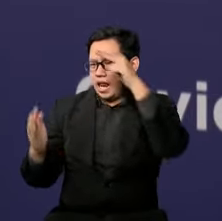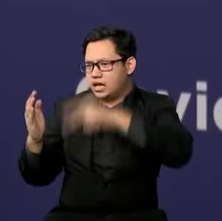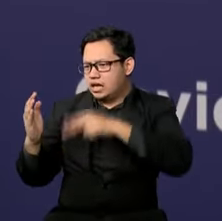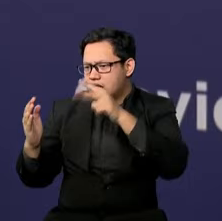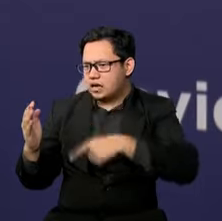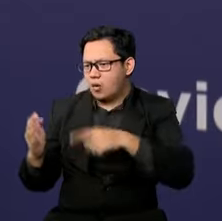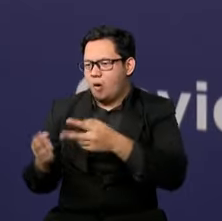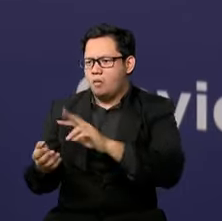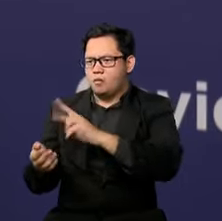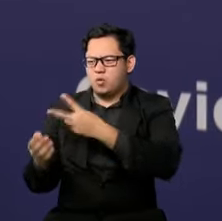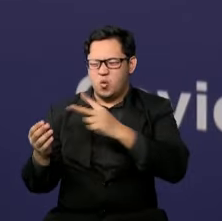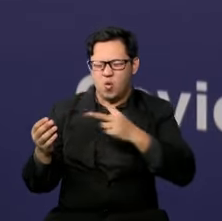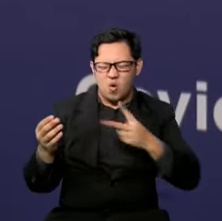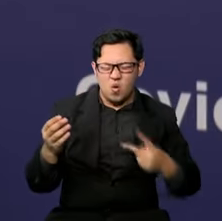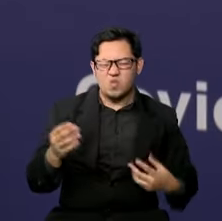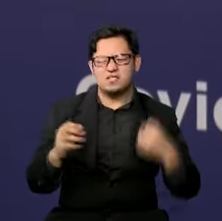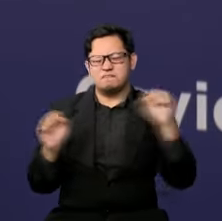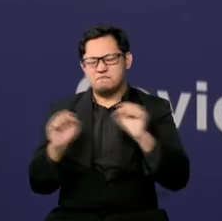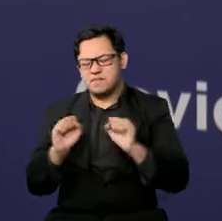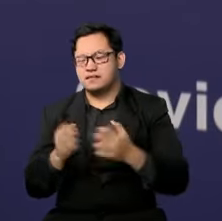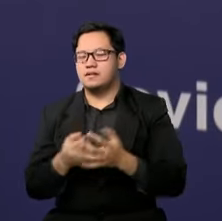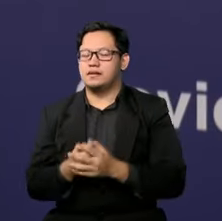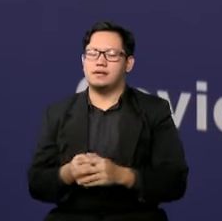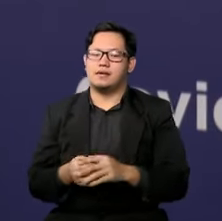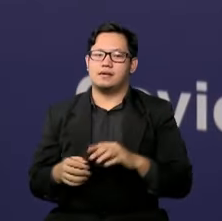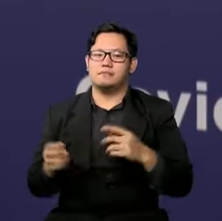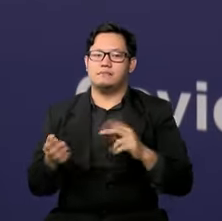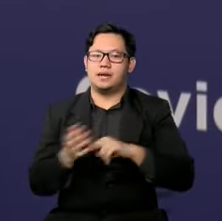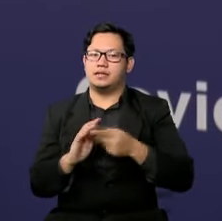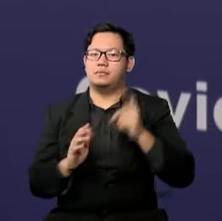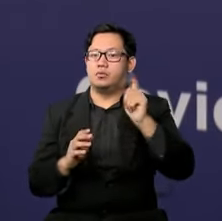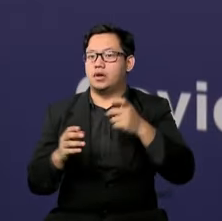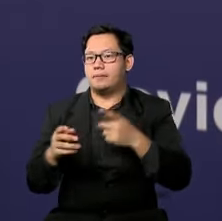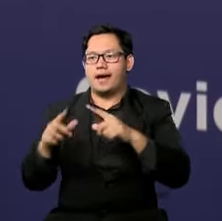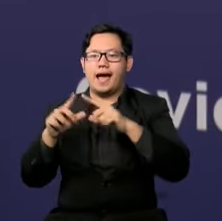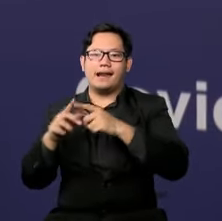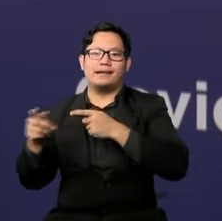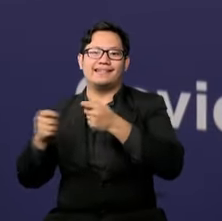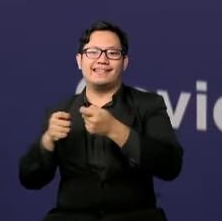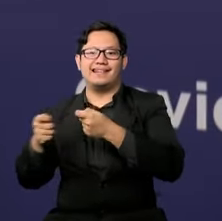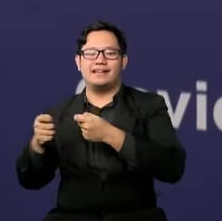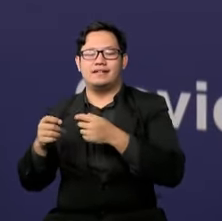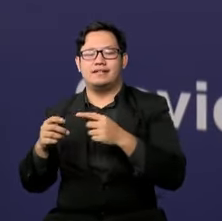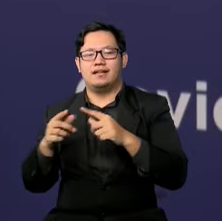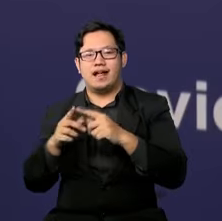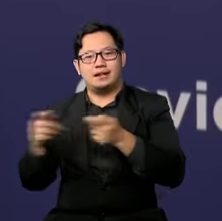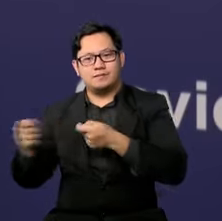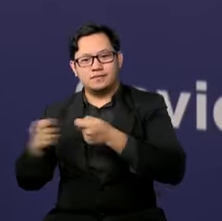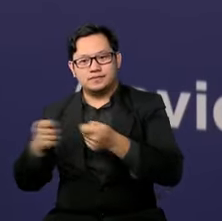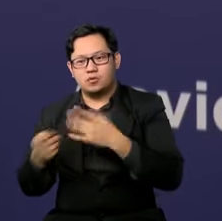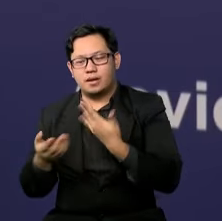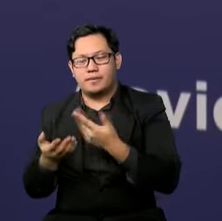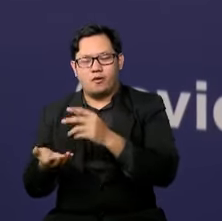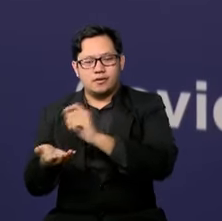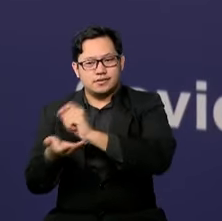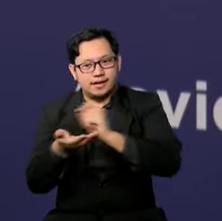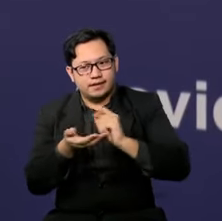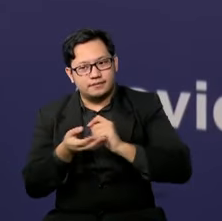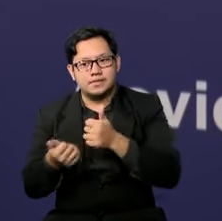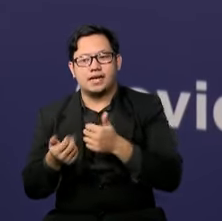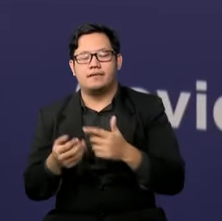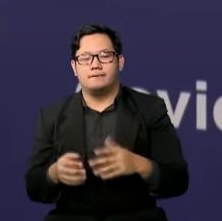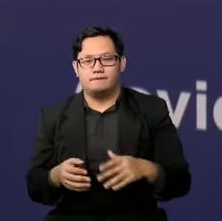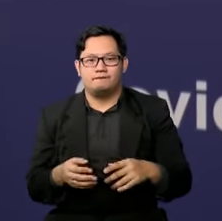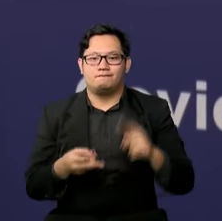sangat cepat sebenarnya karena itulah kita butuh navigasi sebuah sistem yang bisa mencatat yang kedua sebelum dokter imobilitas elo bilang gini-gini